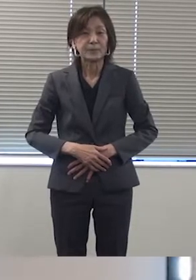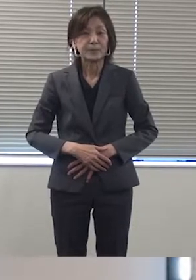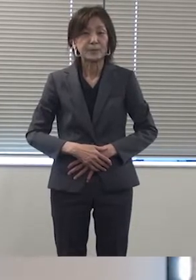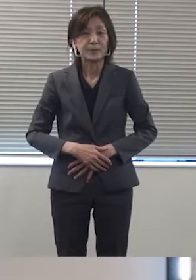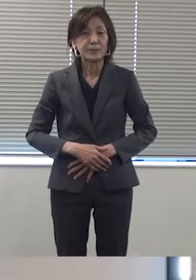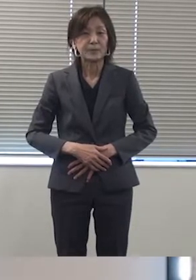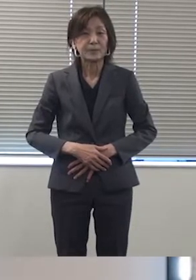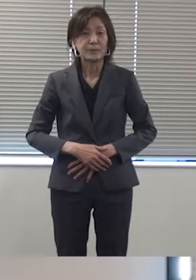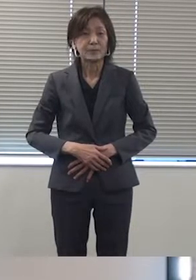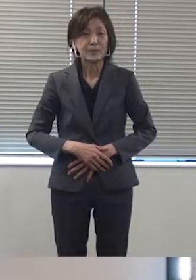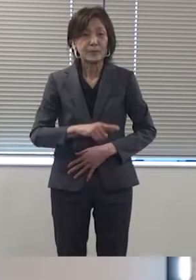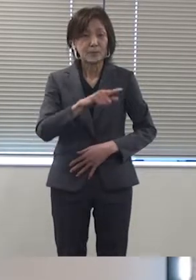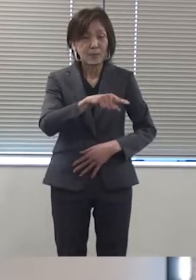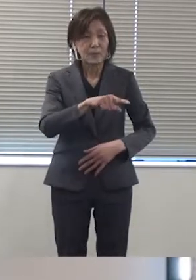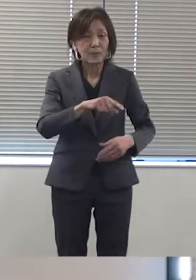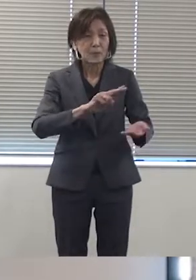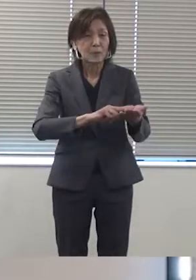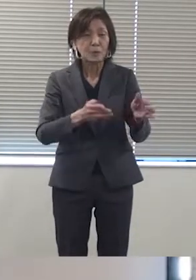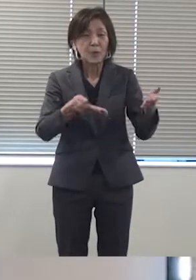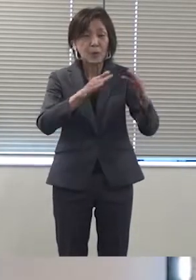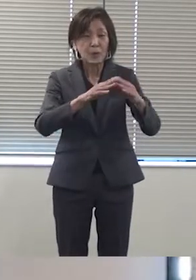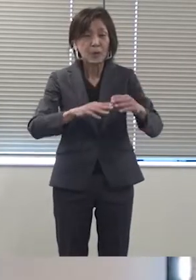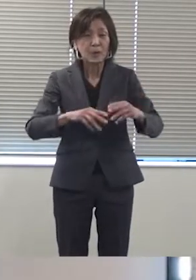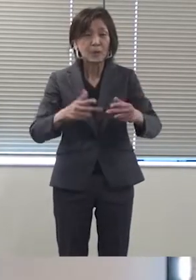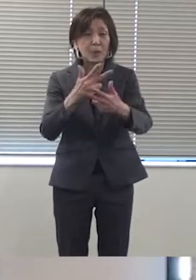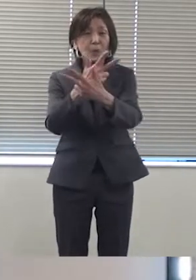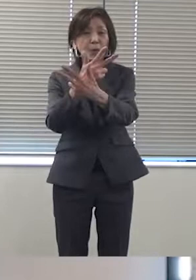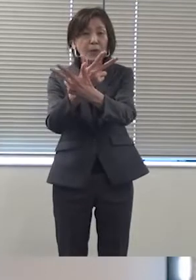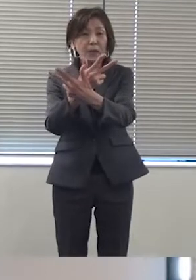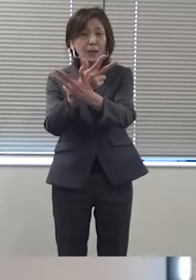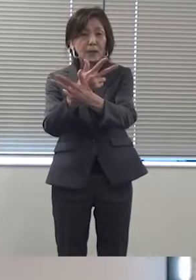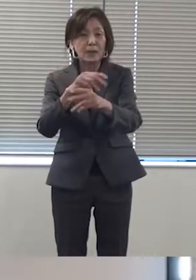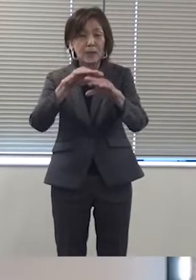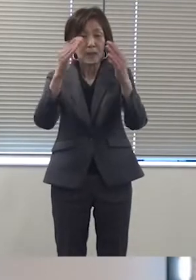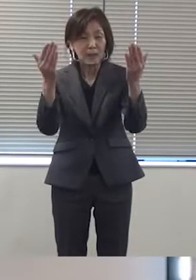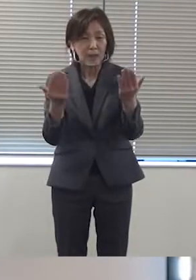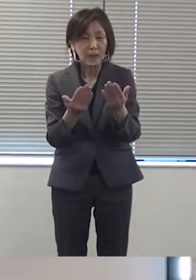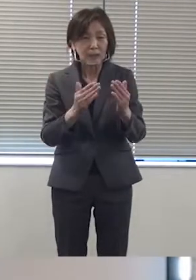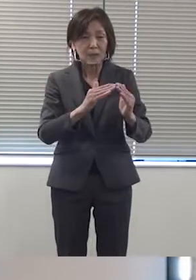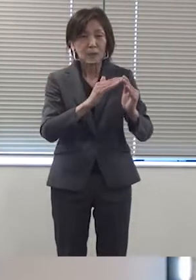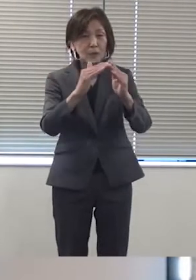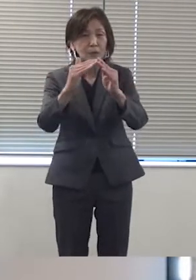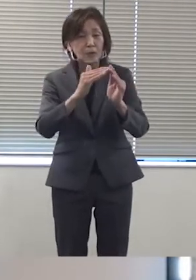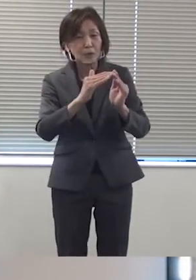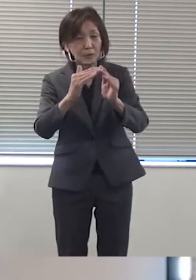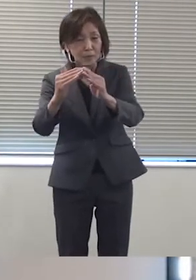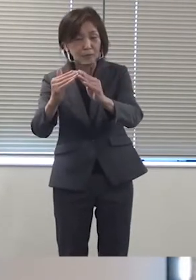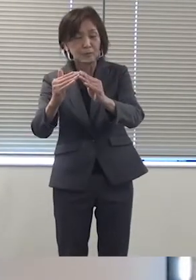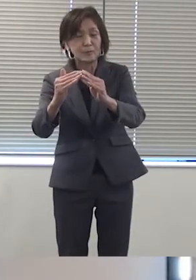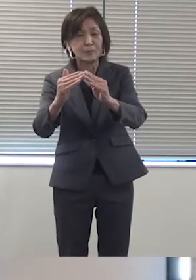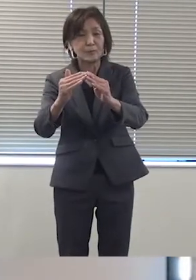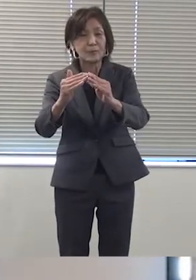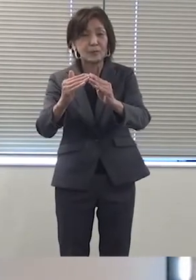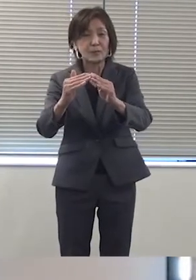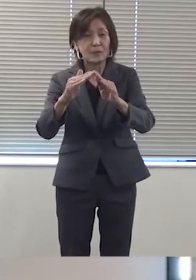分で、大体入っていくということになっていますので、今のところ順調にいっております。